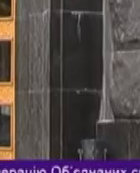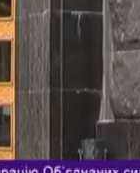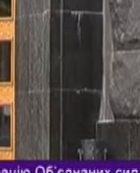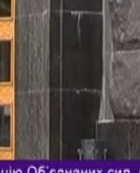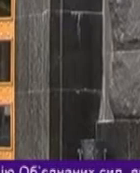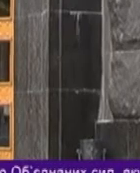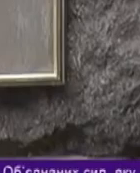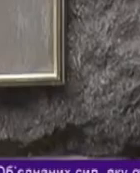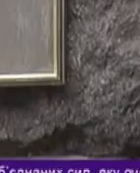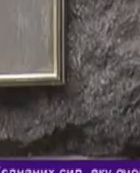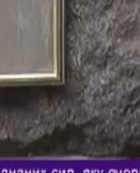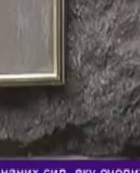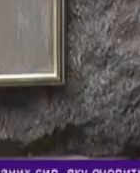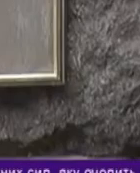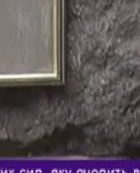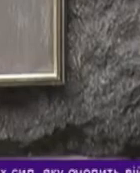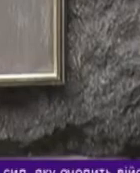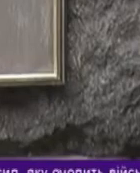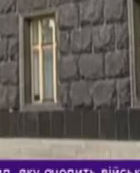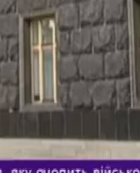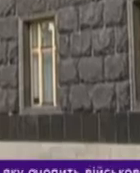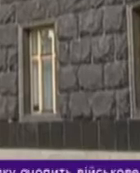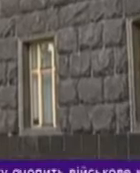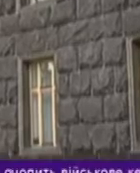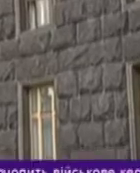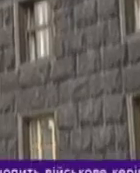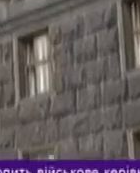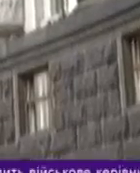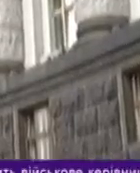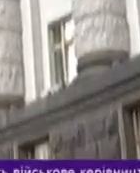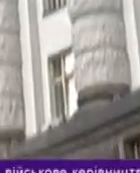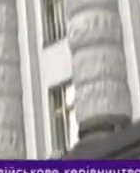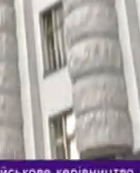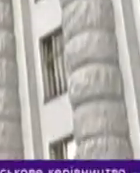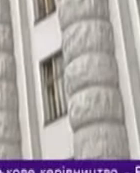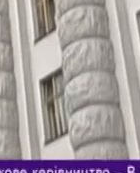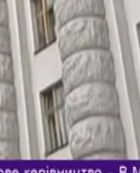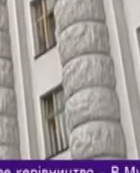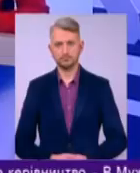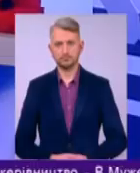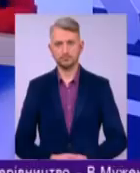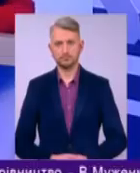Операція монетизації. Кабмін змінює механізм повернення субсидій грошима.